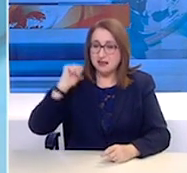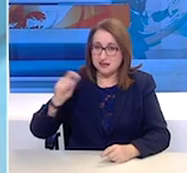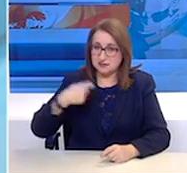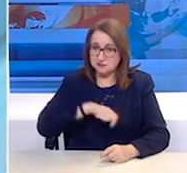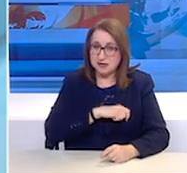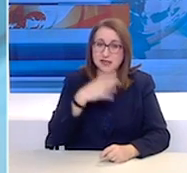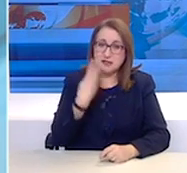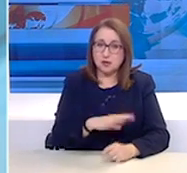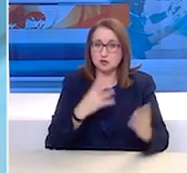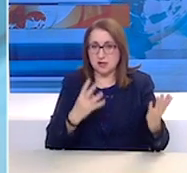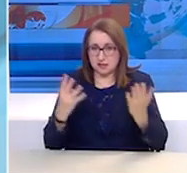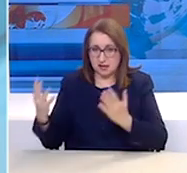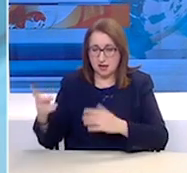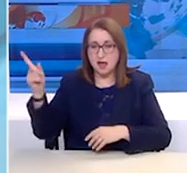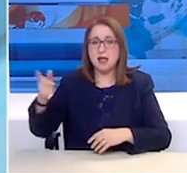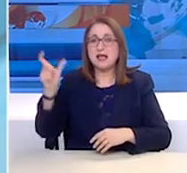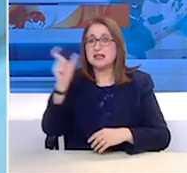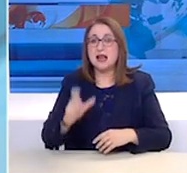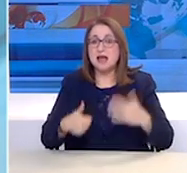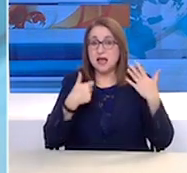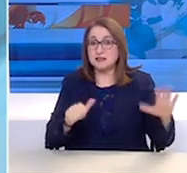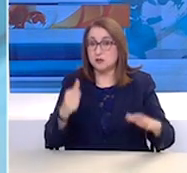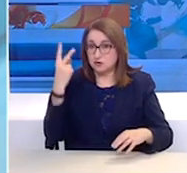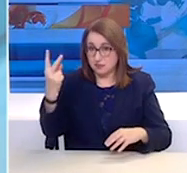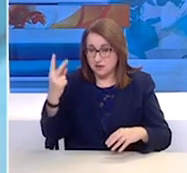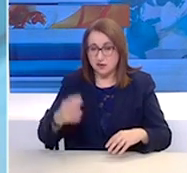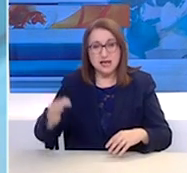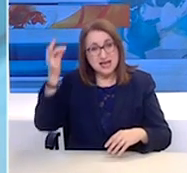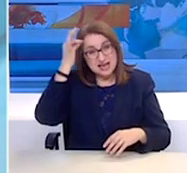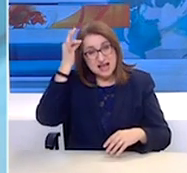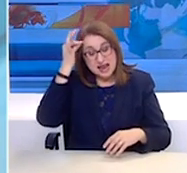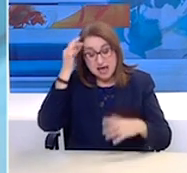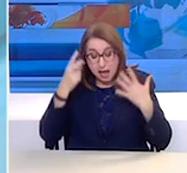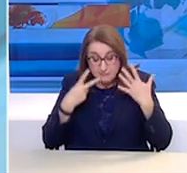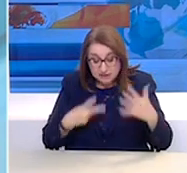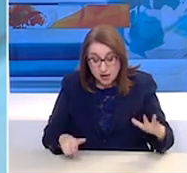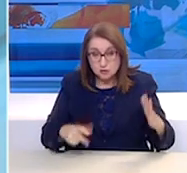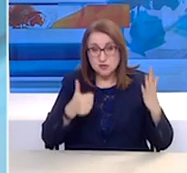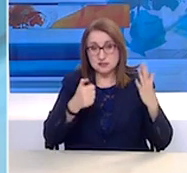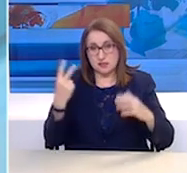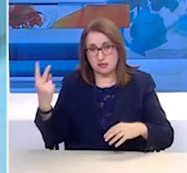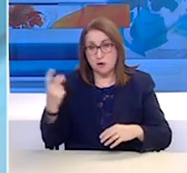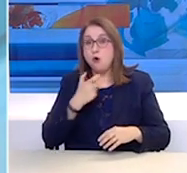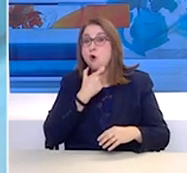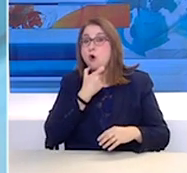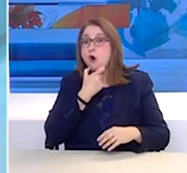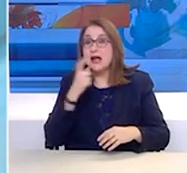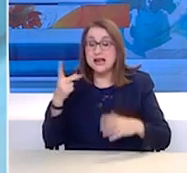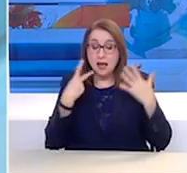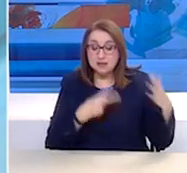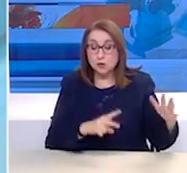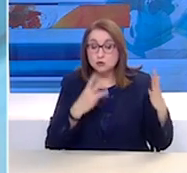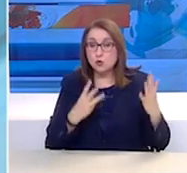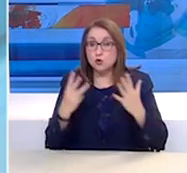499, η Ιταλία 602, η Γαλλία 762, το Ηνωμένο Βασίλειο